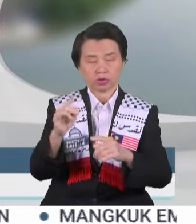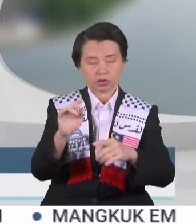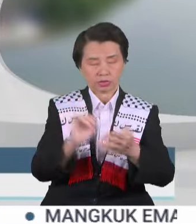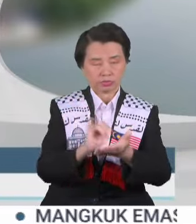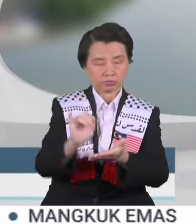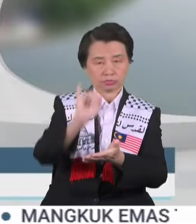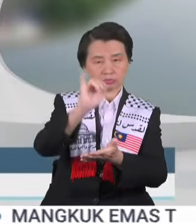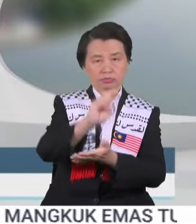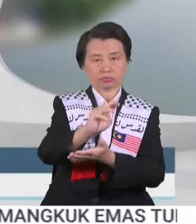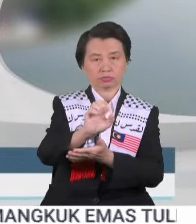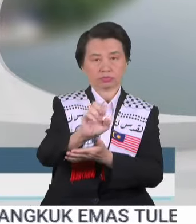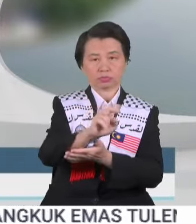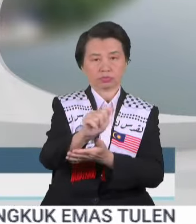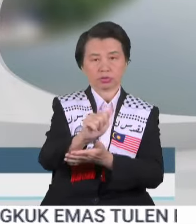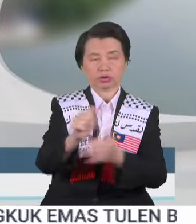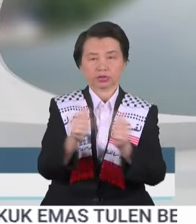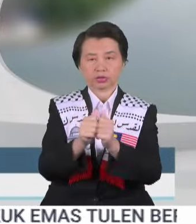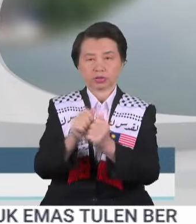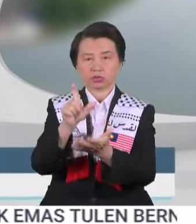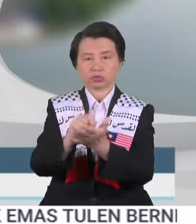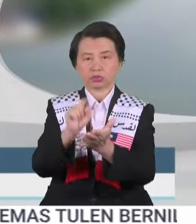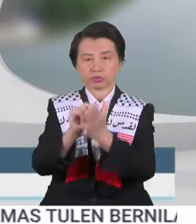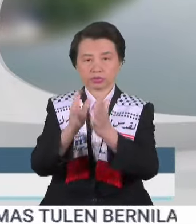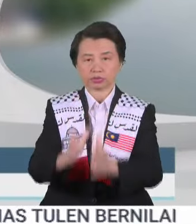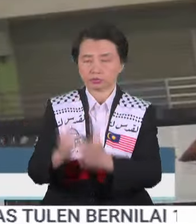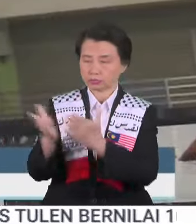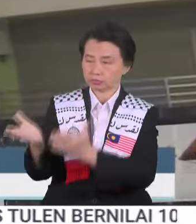latihan tersebut bersama dengan wartawan Sahira Samain.